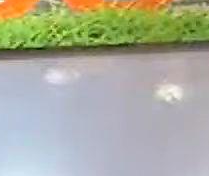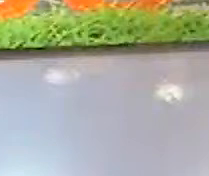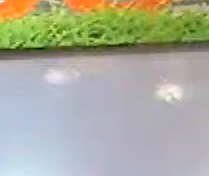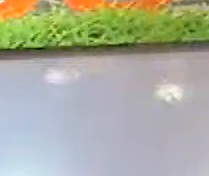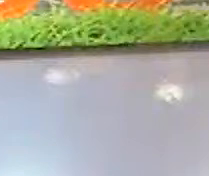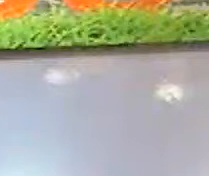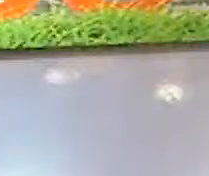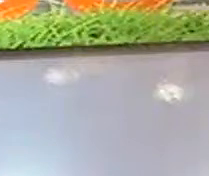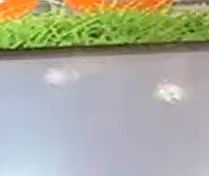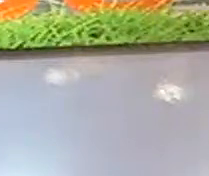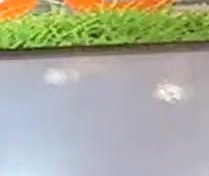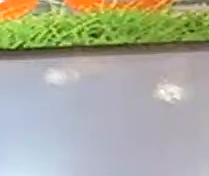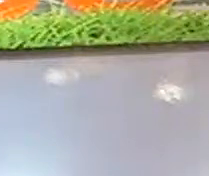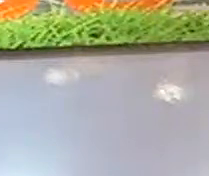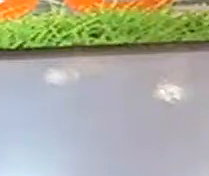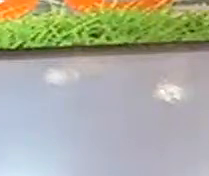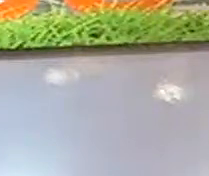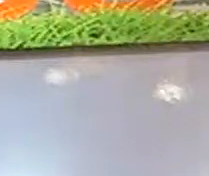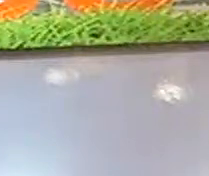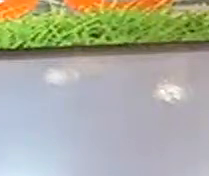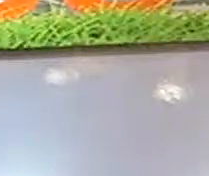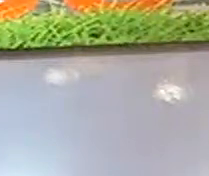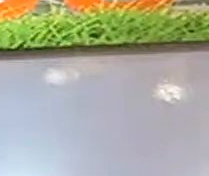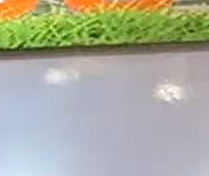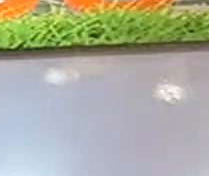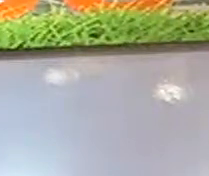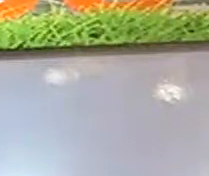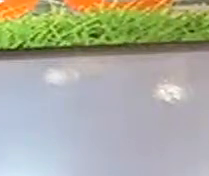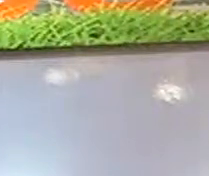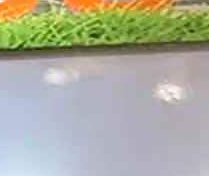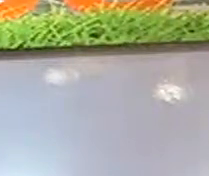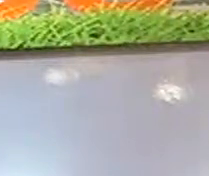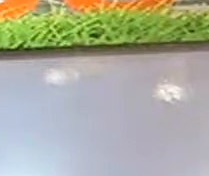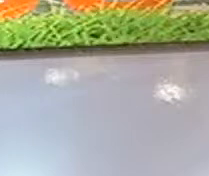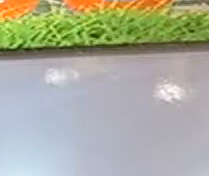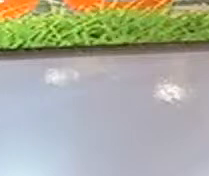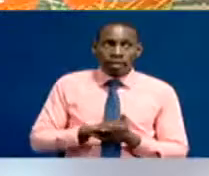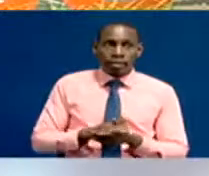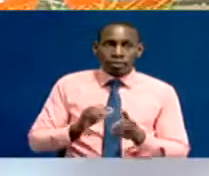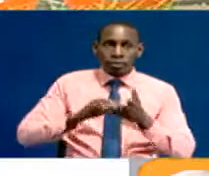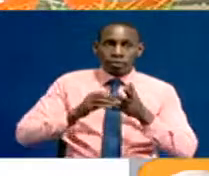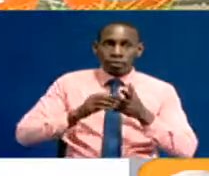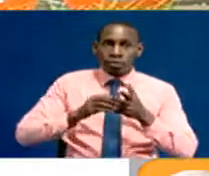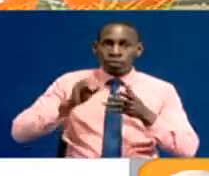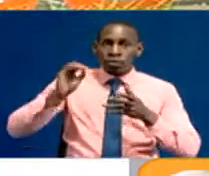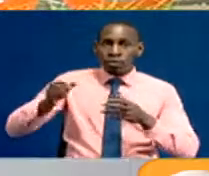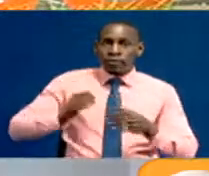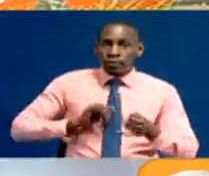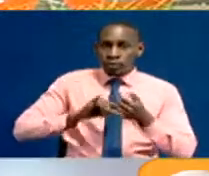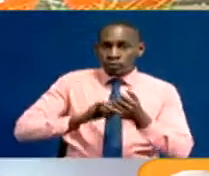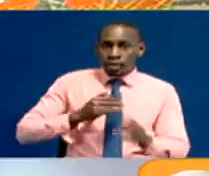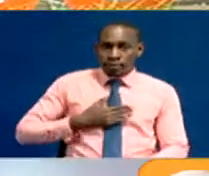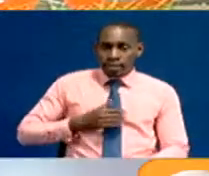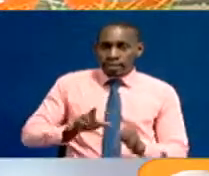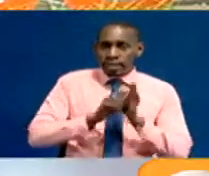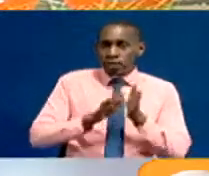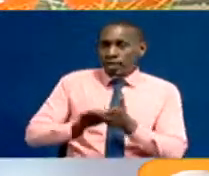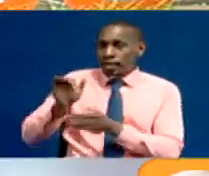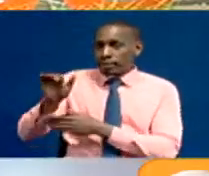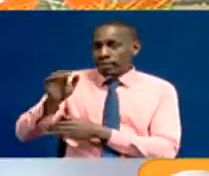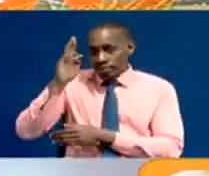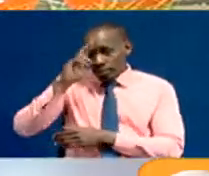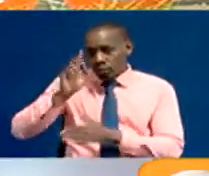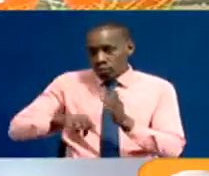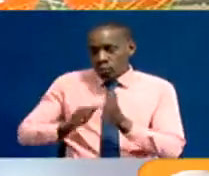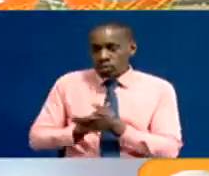Ananiambia babu yangu, bwana mmoja alikwenda kwa wakili, akamwambia nataka kumpa talaka mke wangu. Wakili akamuuliza, una sababu